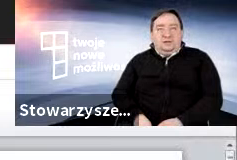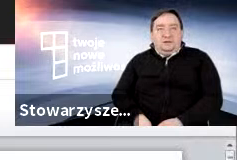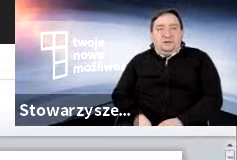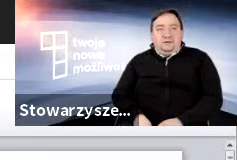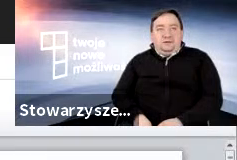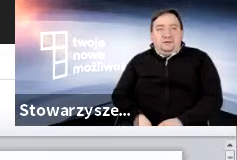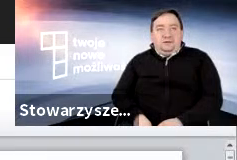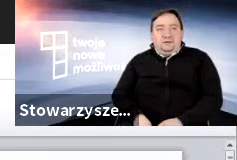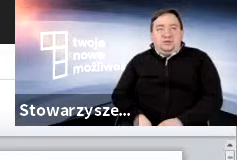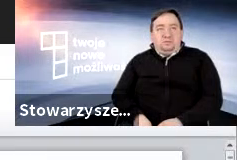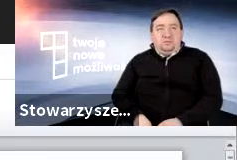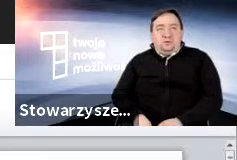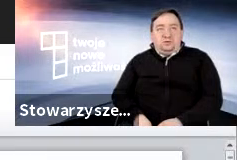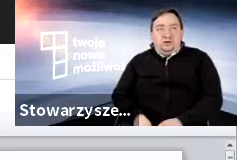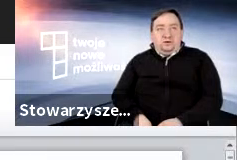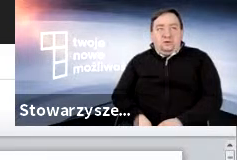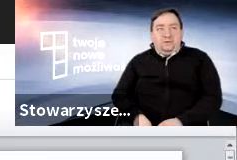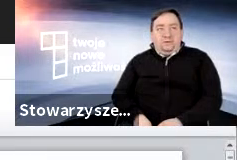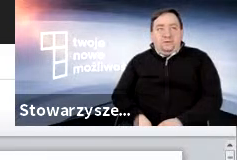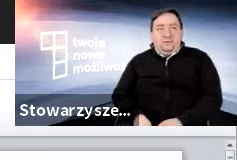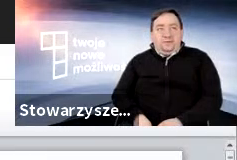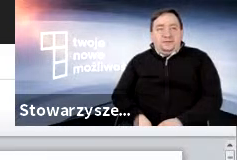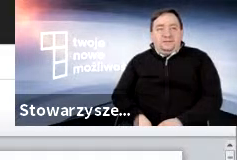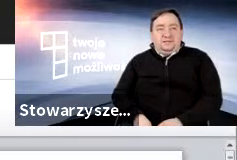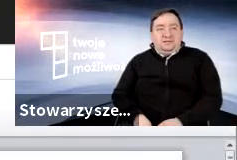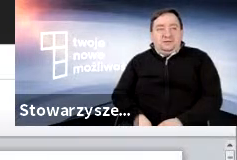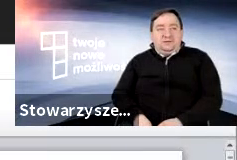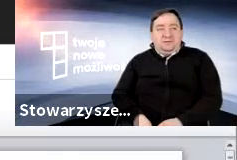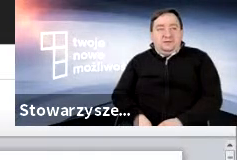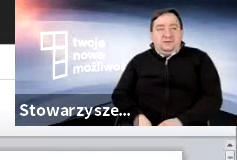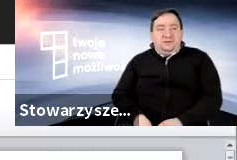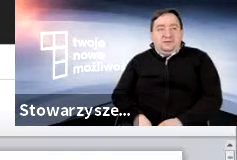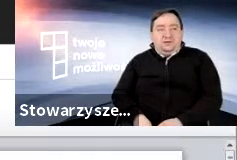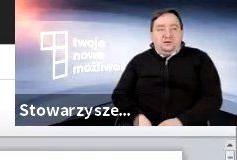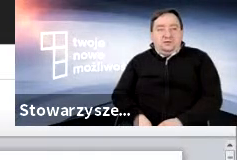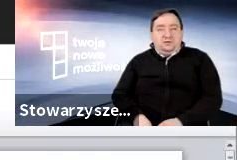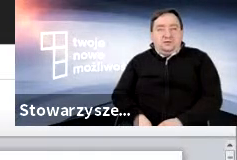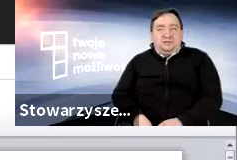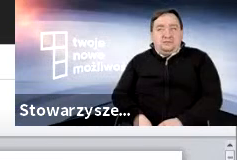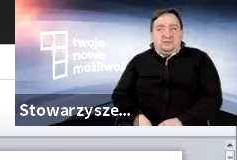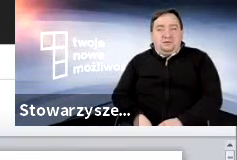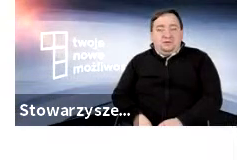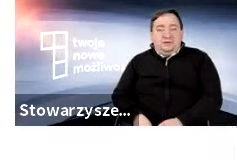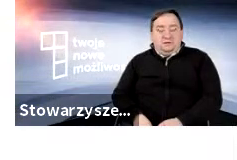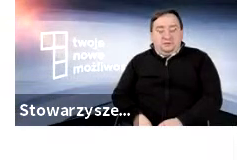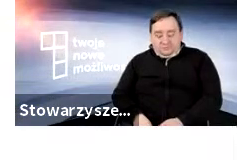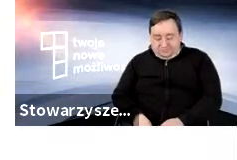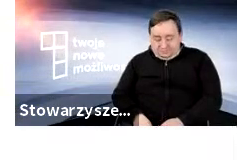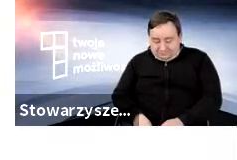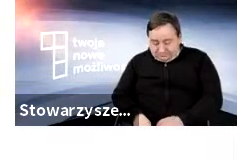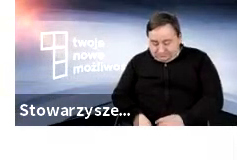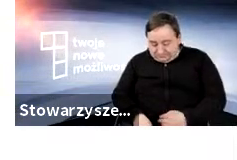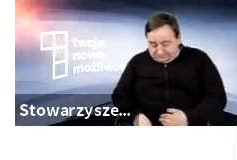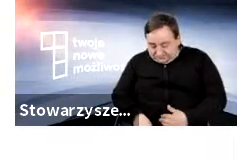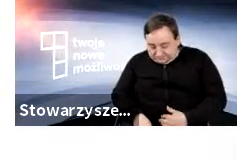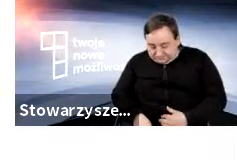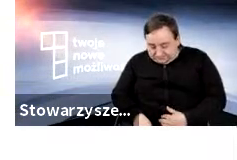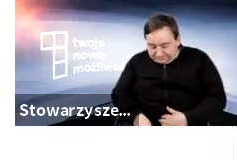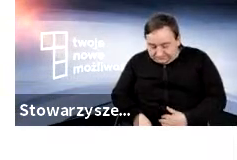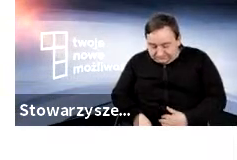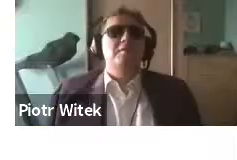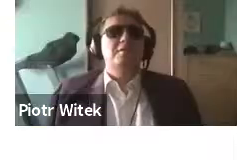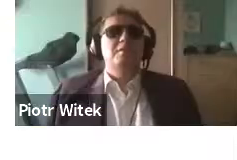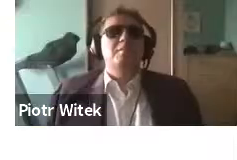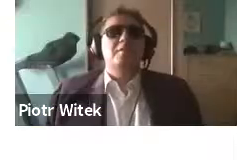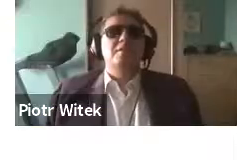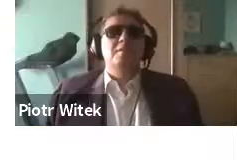Także Piotrze, poproszę o sygnał, kiedy będziemy przechodzić do następnego slajdu.